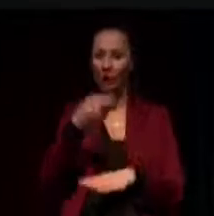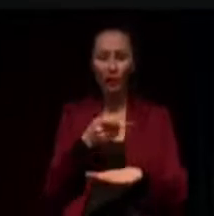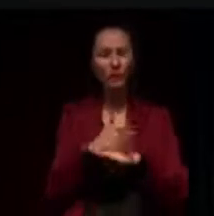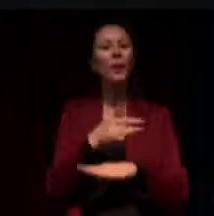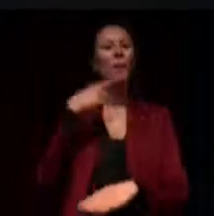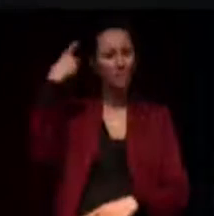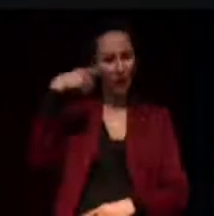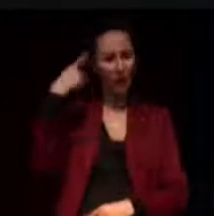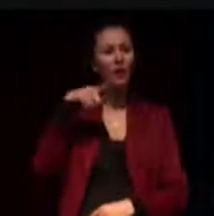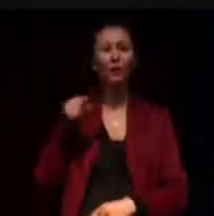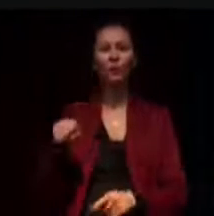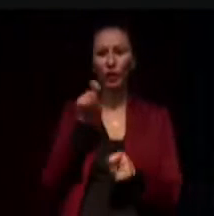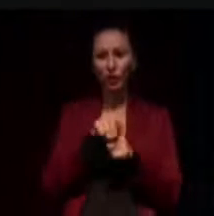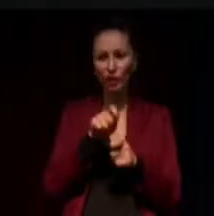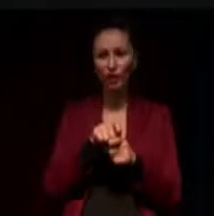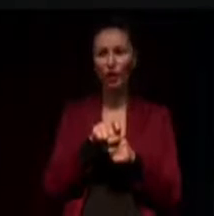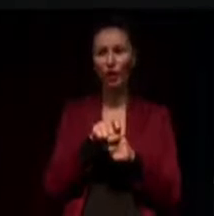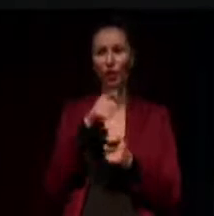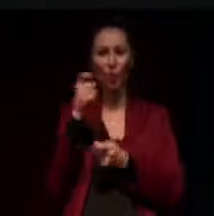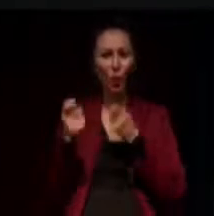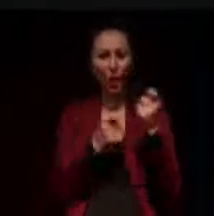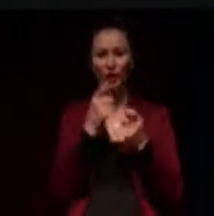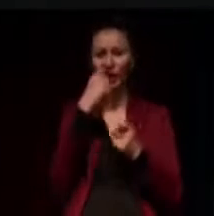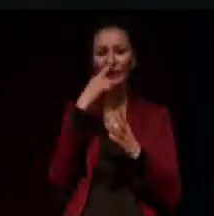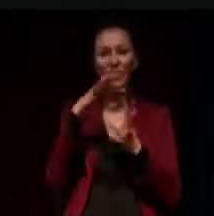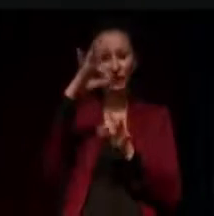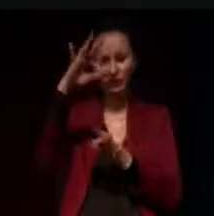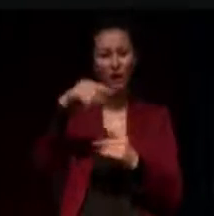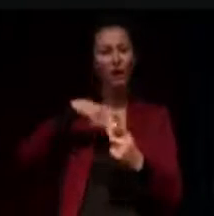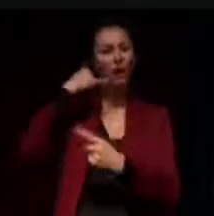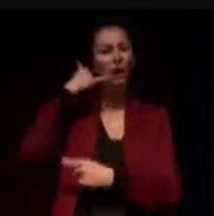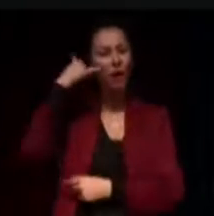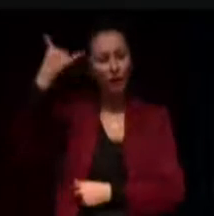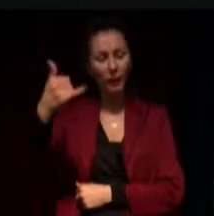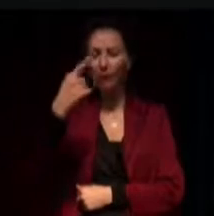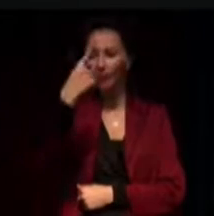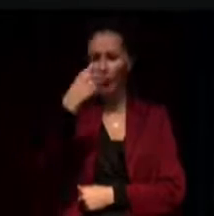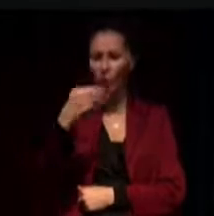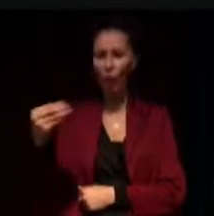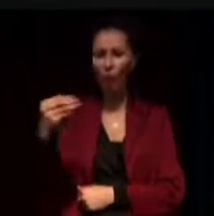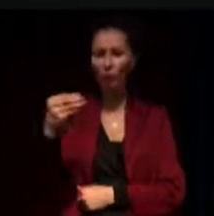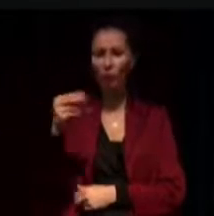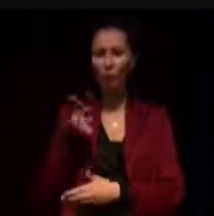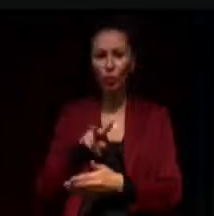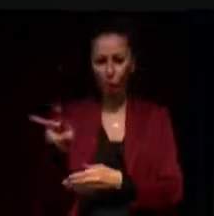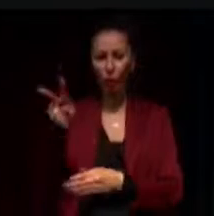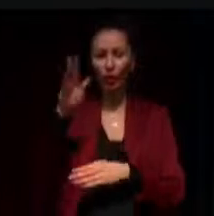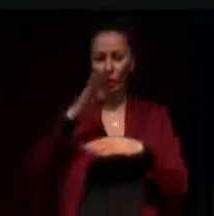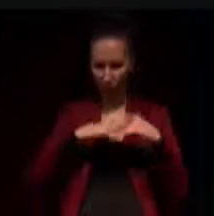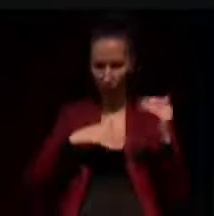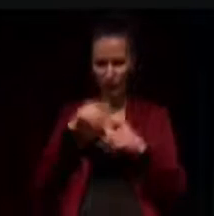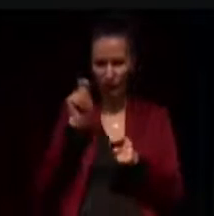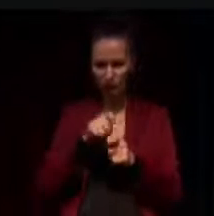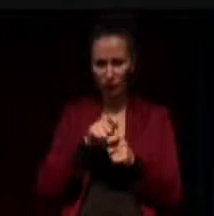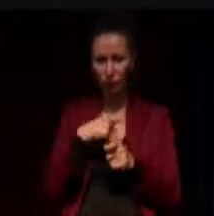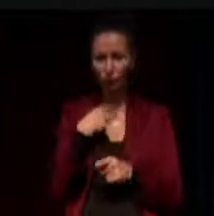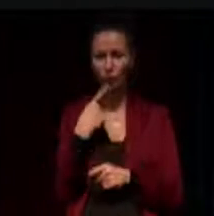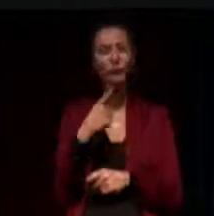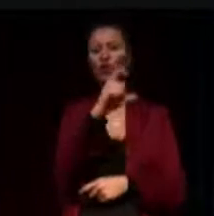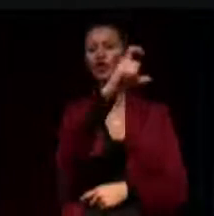Gerçekten merak ettim. Bu işte uğraşan kişileri aradım. 1 milyona yol yapılabilir mi diye sordum. Bana verilen cevap